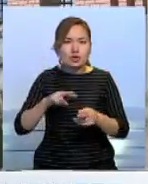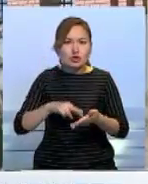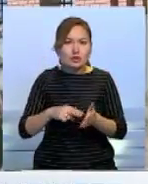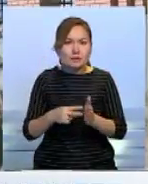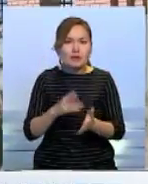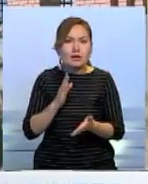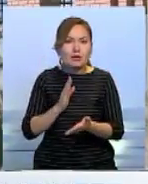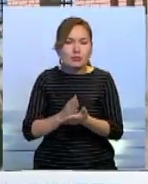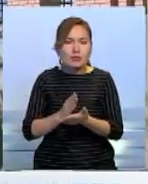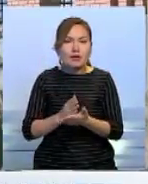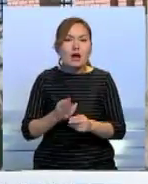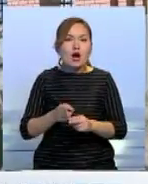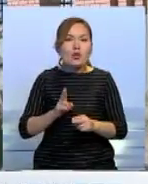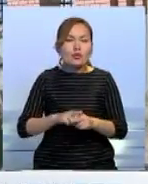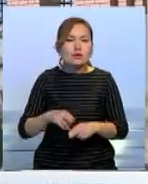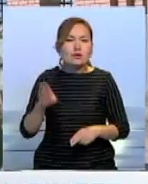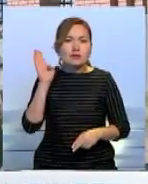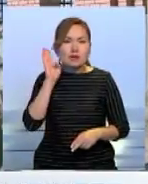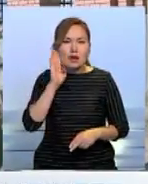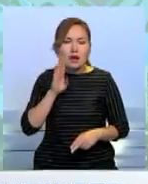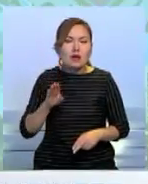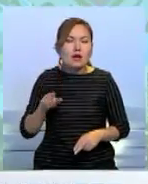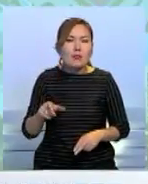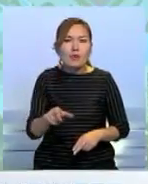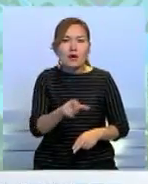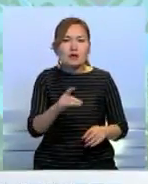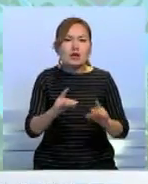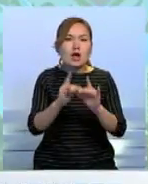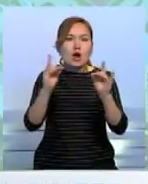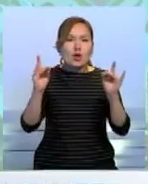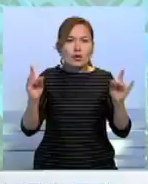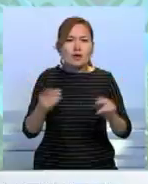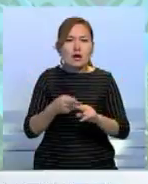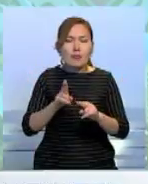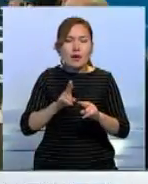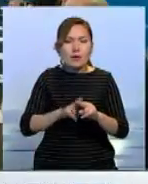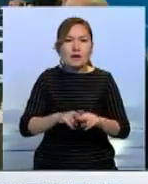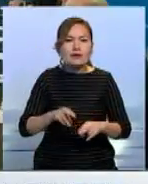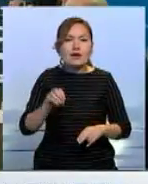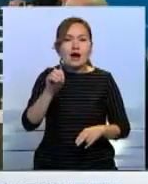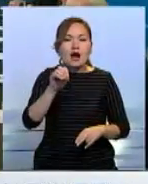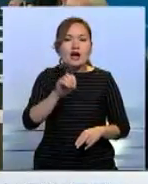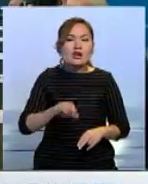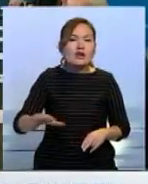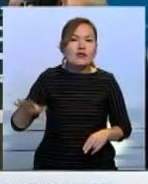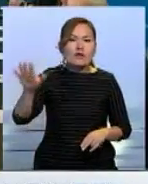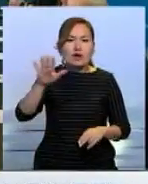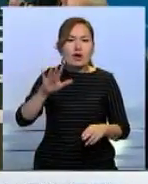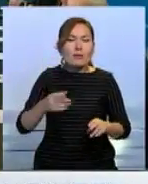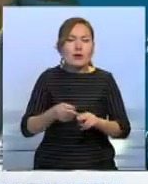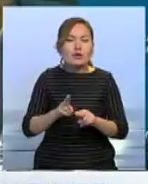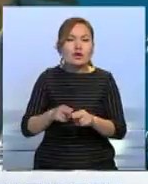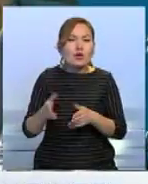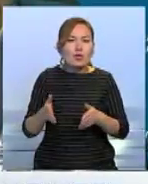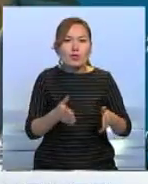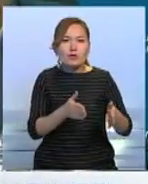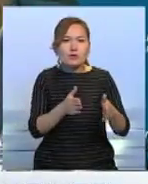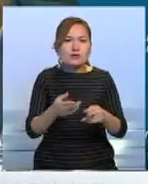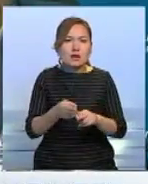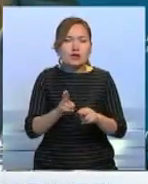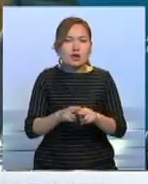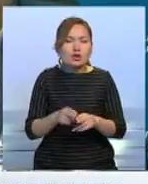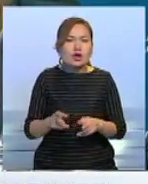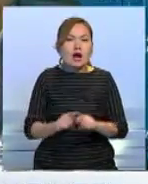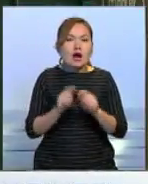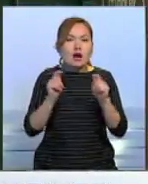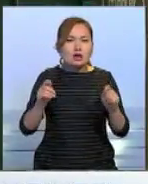жоспарланған. Шіркейлі каналының үстінен көпір түсіп, сол арқылы Батыс Еуропа, Батыс Қытай автодәлізіне тікелей шығуға мүмкіндік